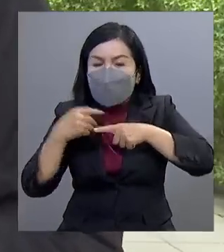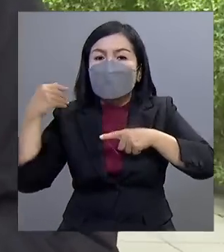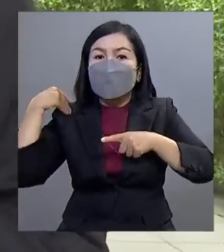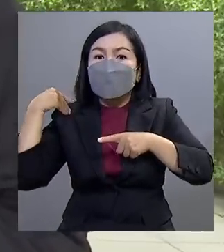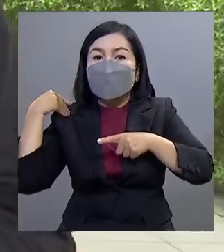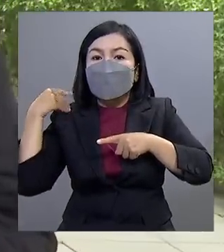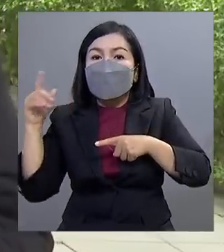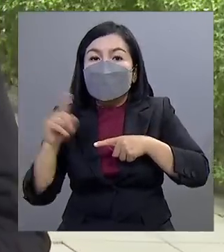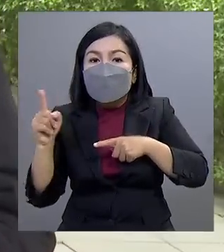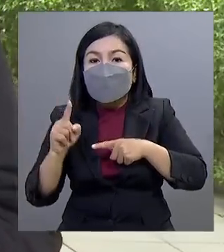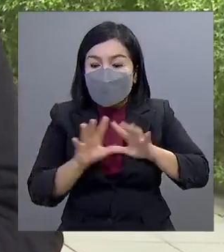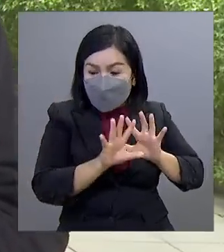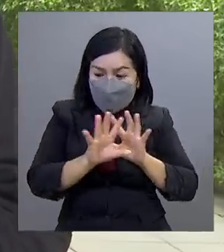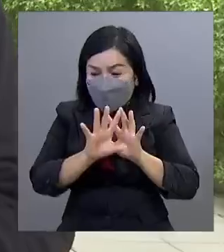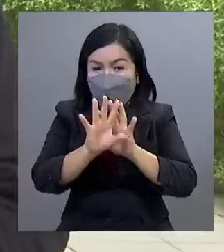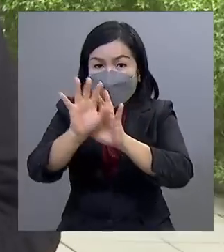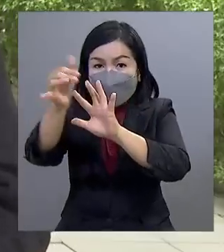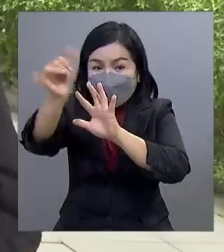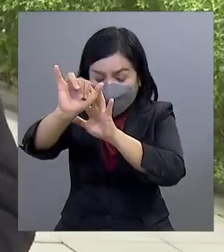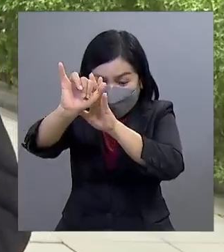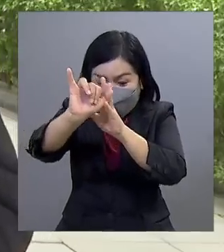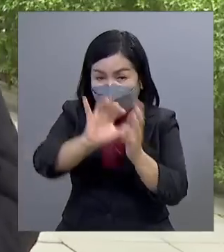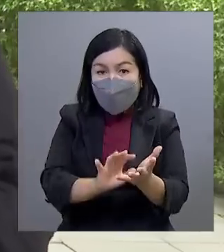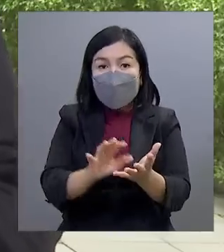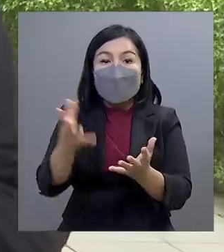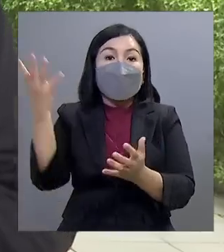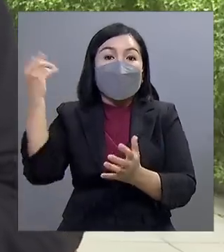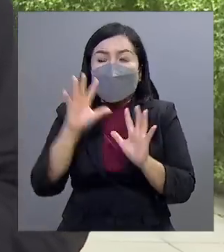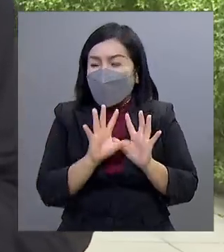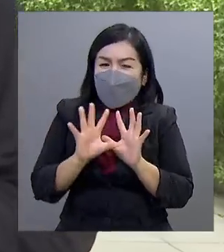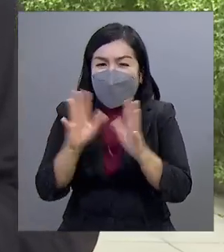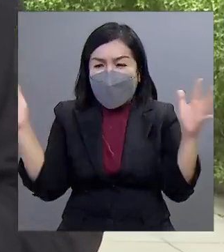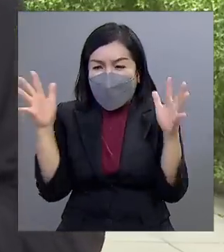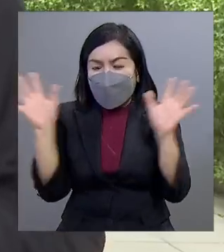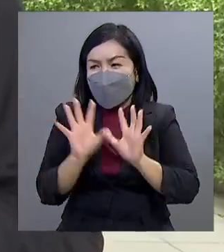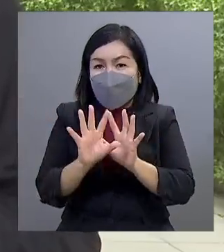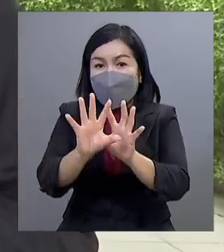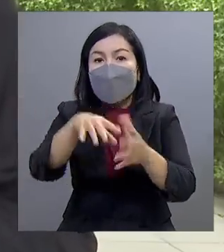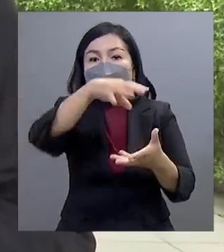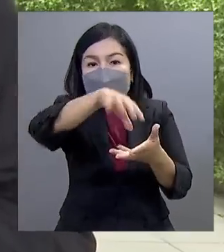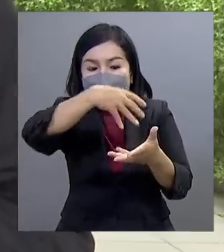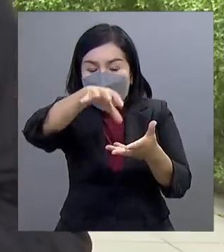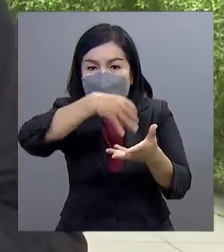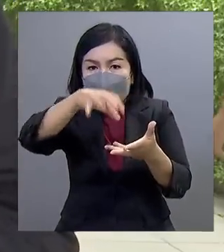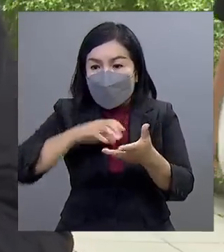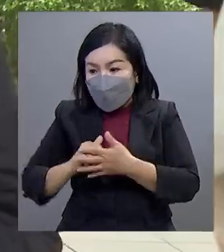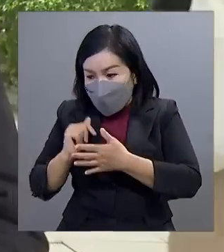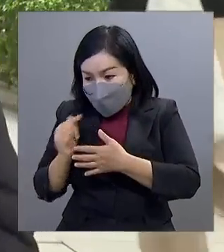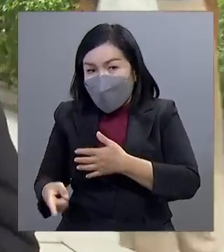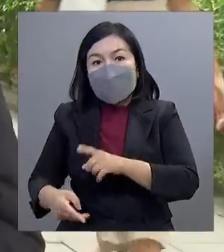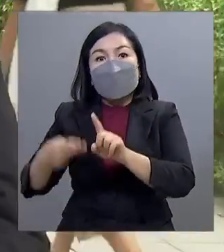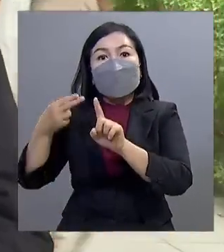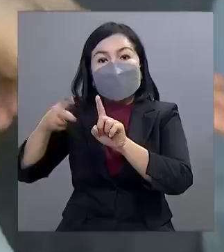อยู่ในเหตุการณ์บันไดเลื่อนเมื่อวานนี้ที่มีจำนวนคนหนาแน่นนะคะน้องเล่าว่าตอนนี้มีค่าใช้จ่ายแล้วกว่า 12,000 บา